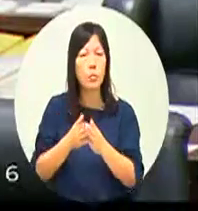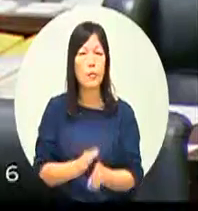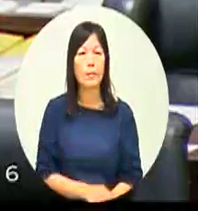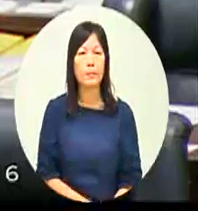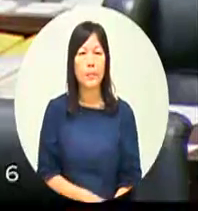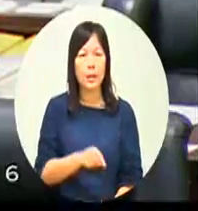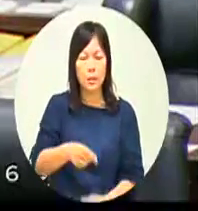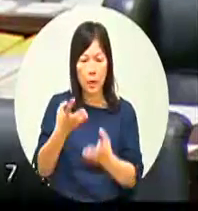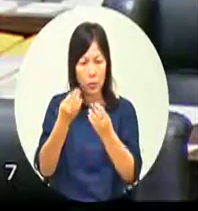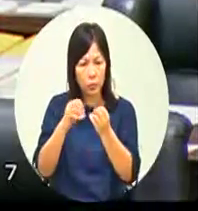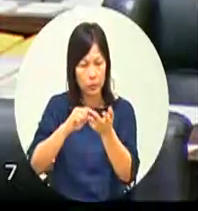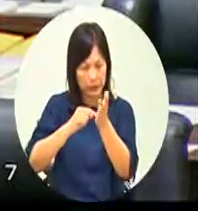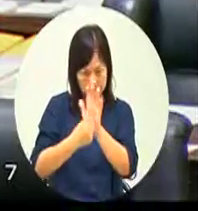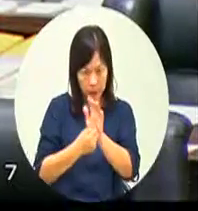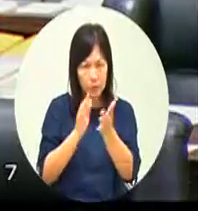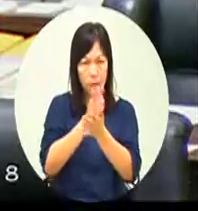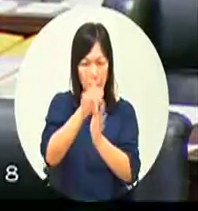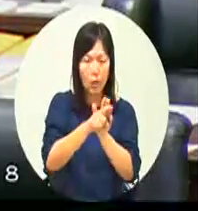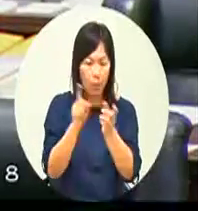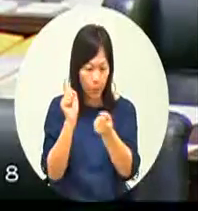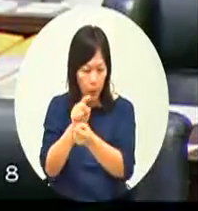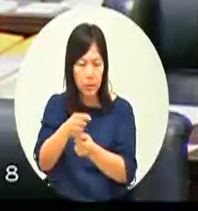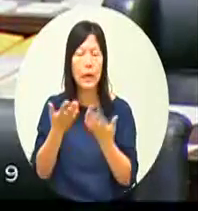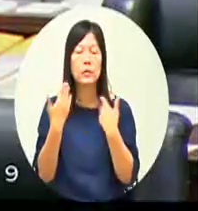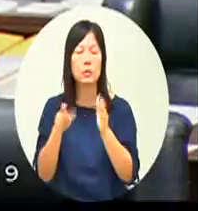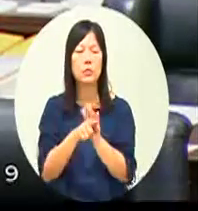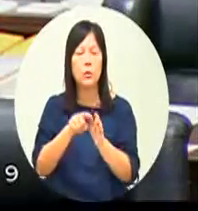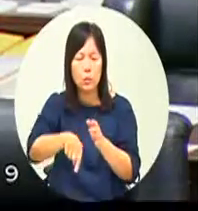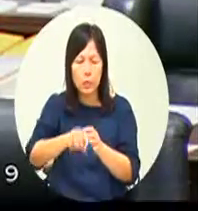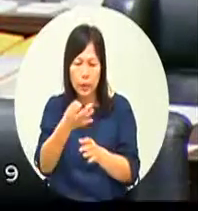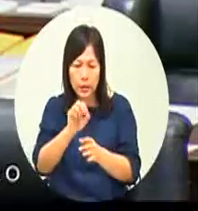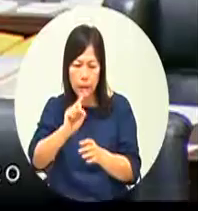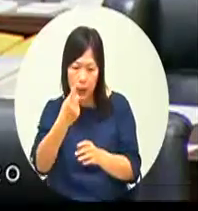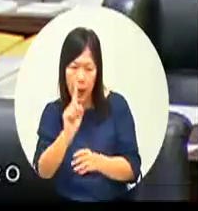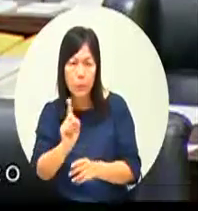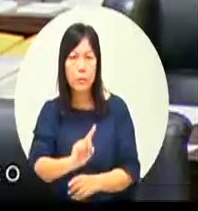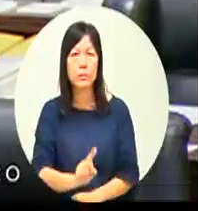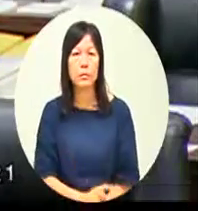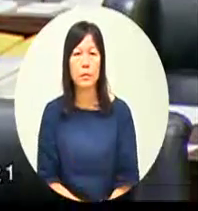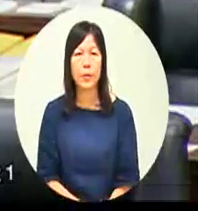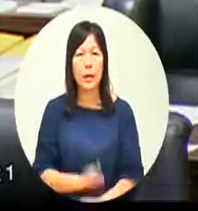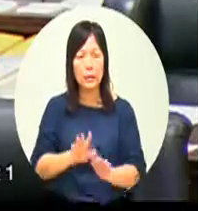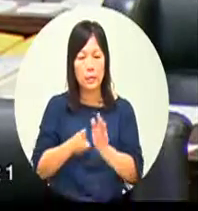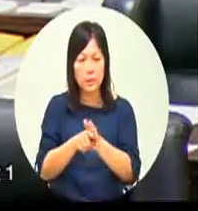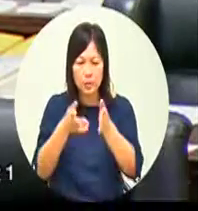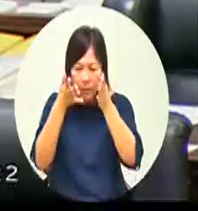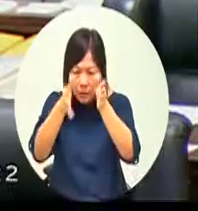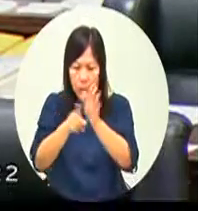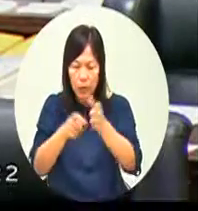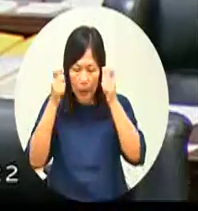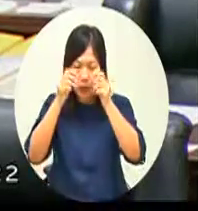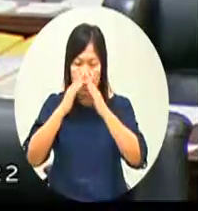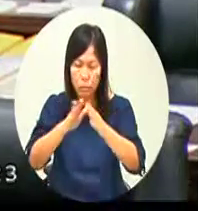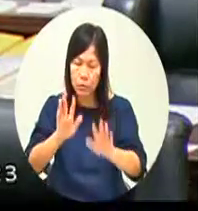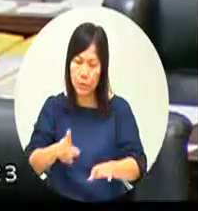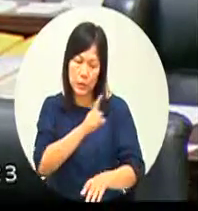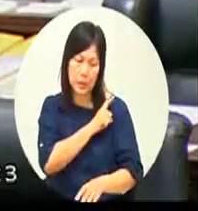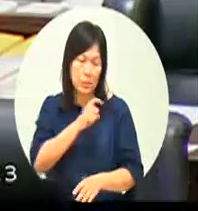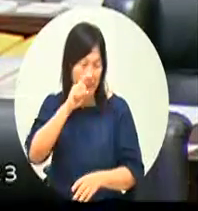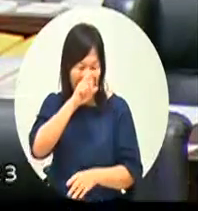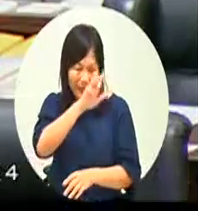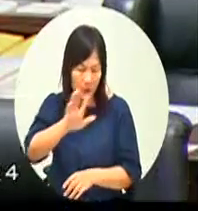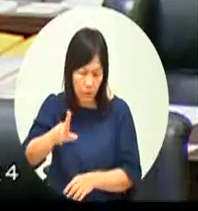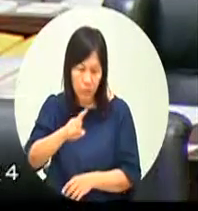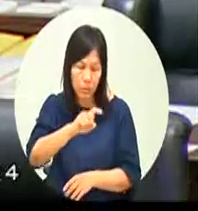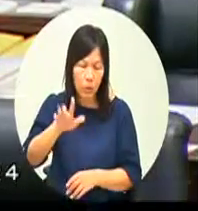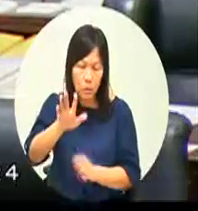数字显现出来，我们才能够明了说为什么会收这个价钱。因为我们现在收的都是高雄市自己的垃圾啊，所以高雄市